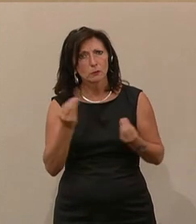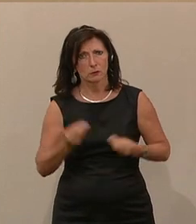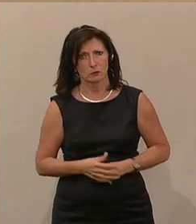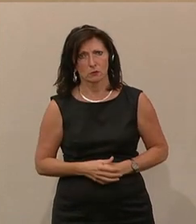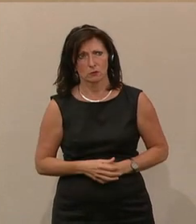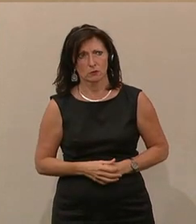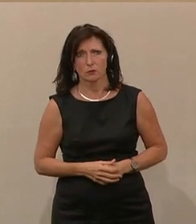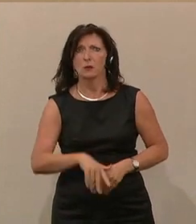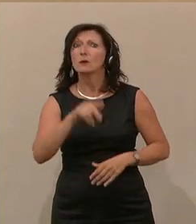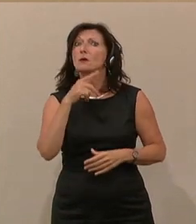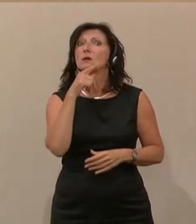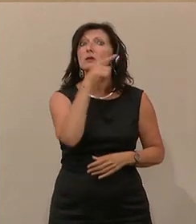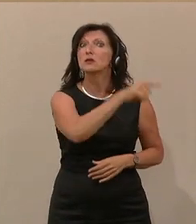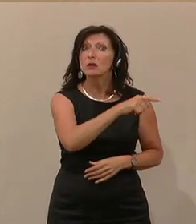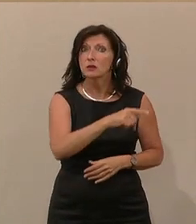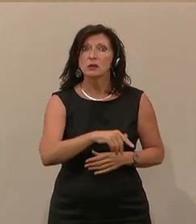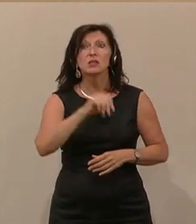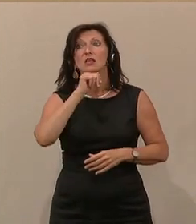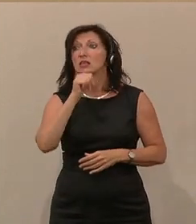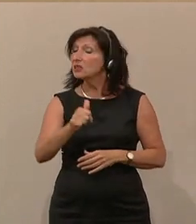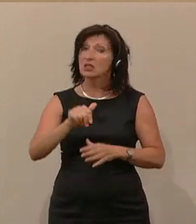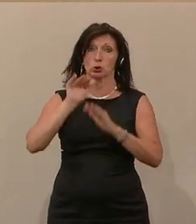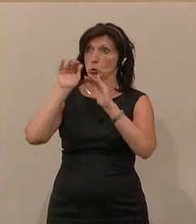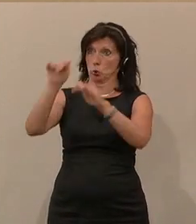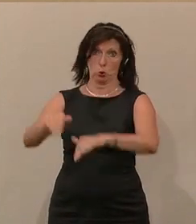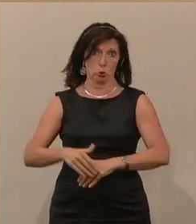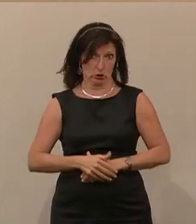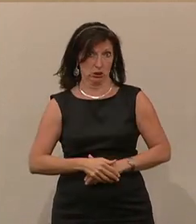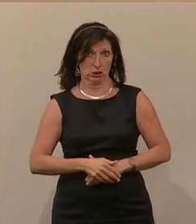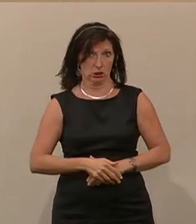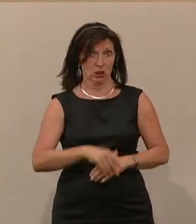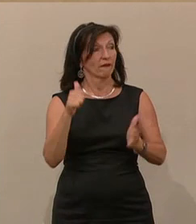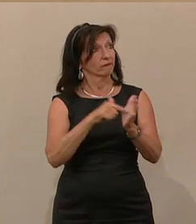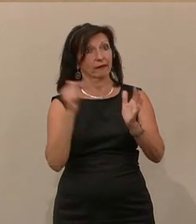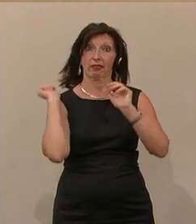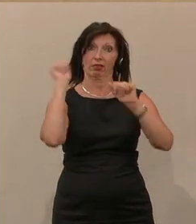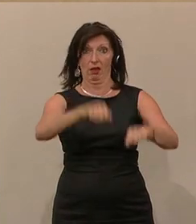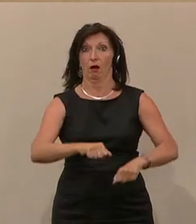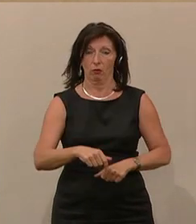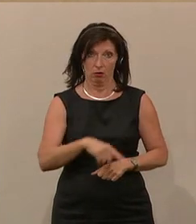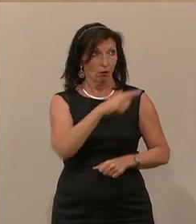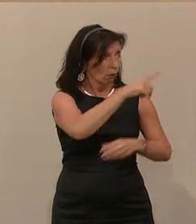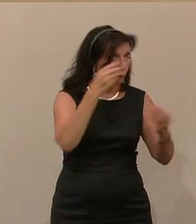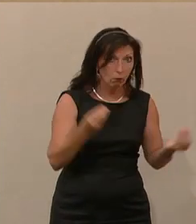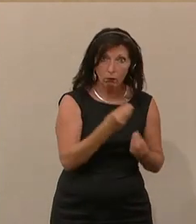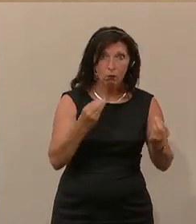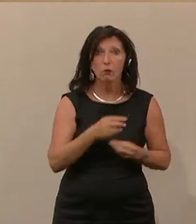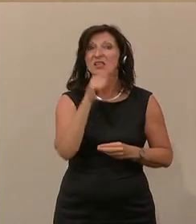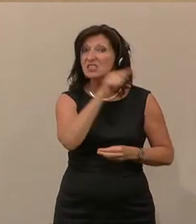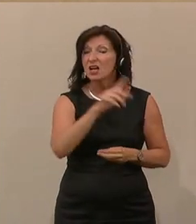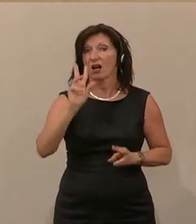von ihnen herr innenminister vor terroristischen angriffen mehr geschützt werden können weil sie diese menschen nicht vor